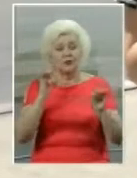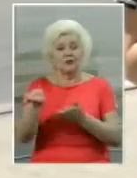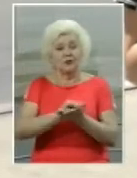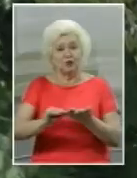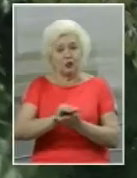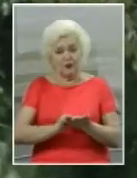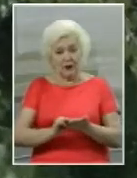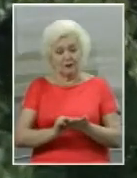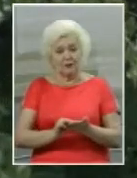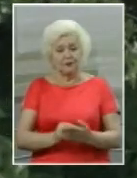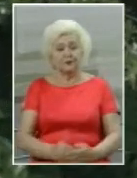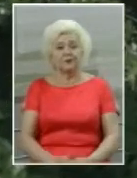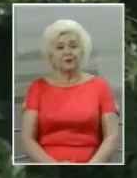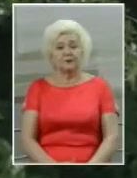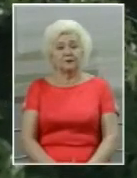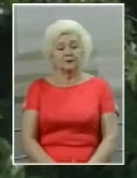дублюванням.